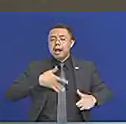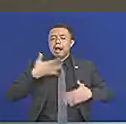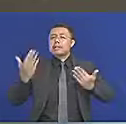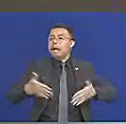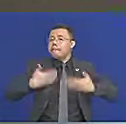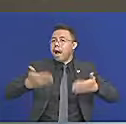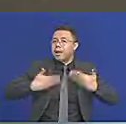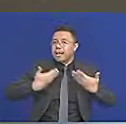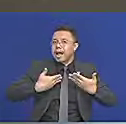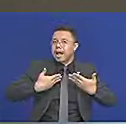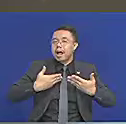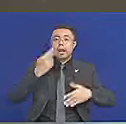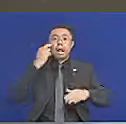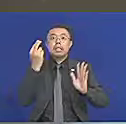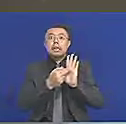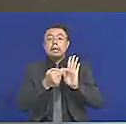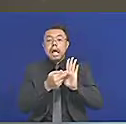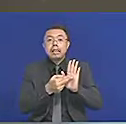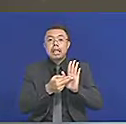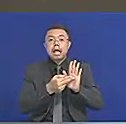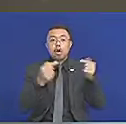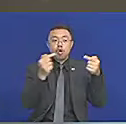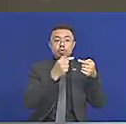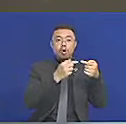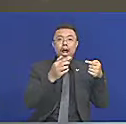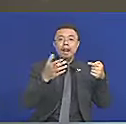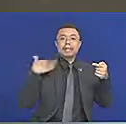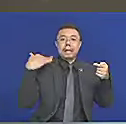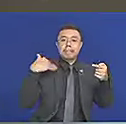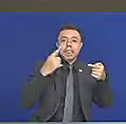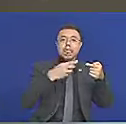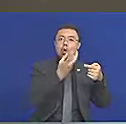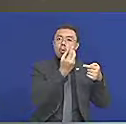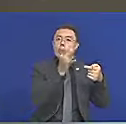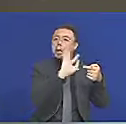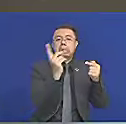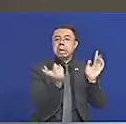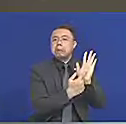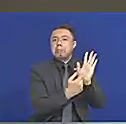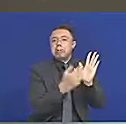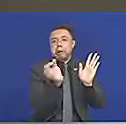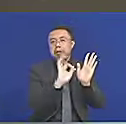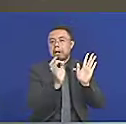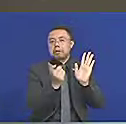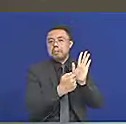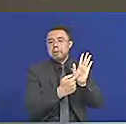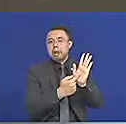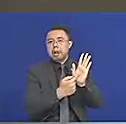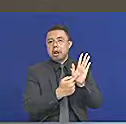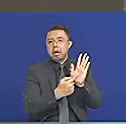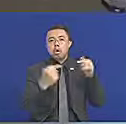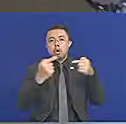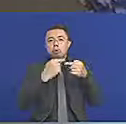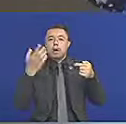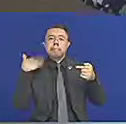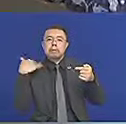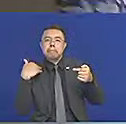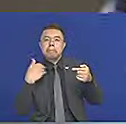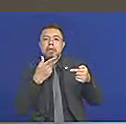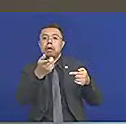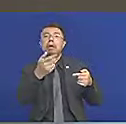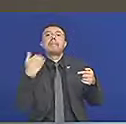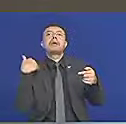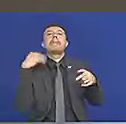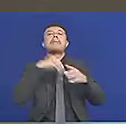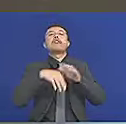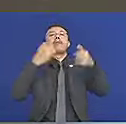bahagia. Dan ternyata relasi pejabat uang tidak menjamin. Relasi pejabat, pejabatnya